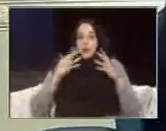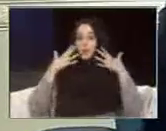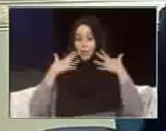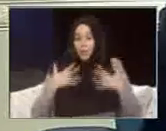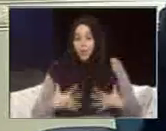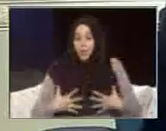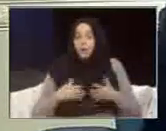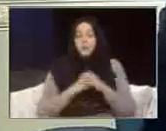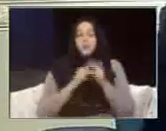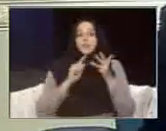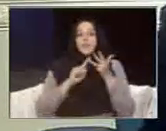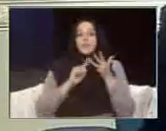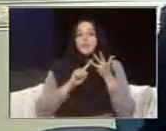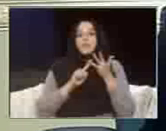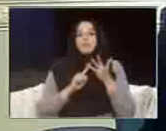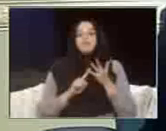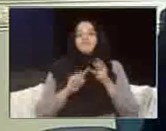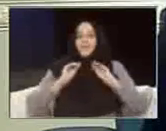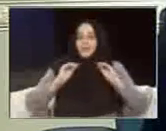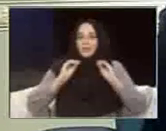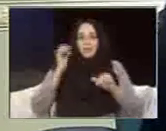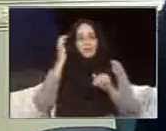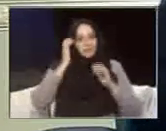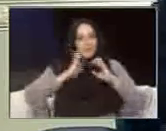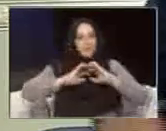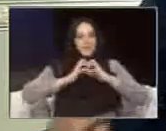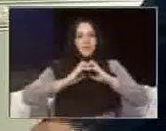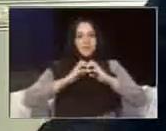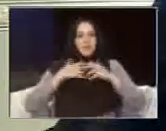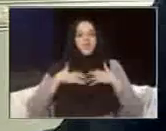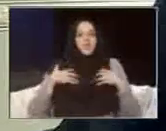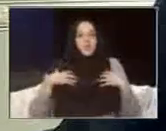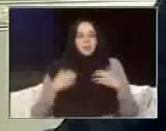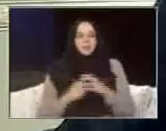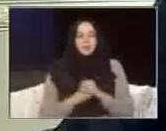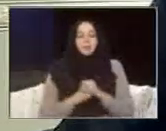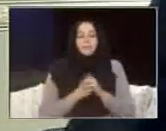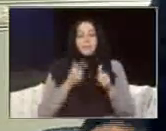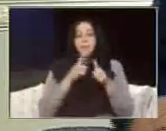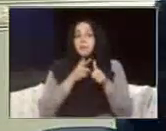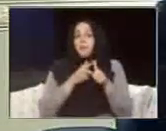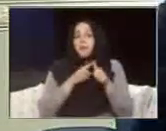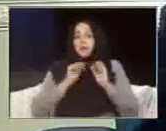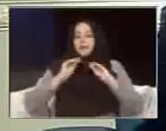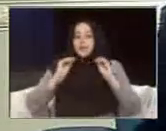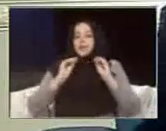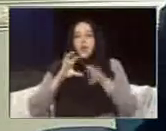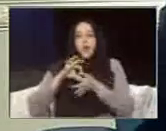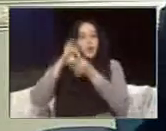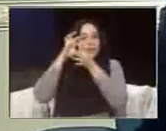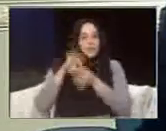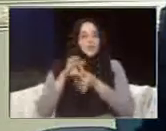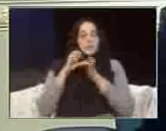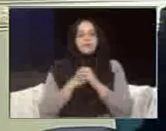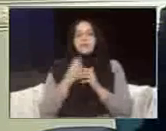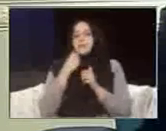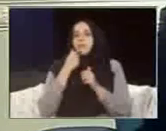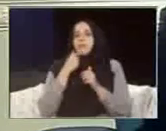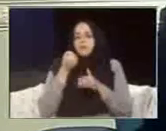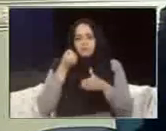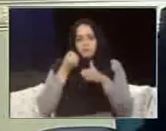الجسمية، والتربية العقلية والعلمية. فالتربية الإيمانية هي أن